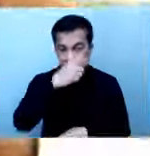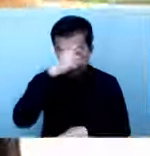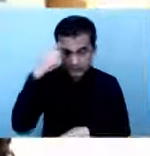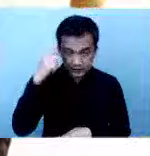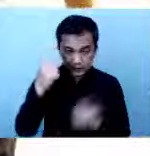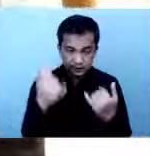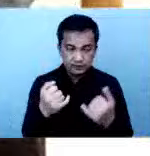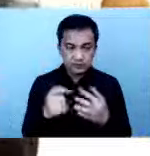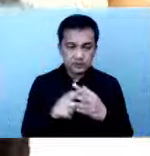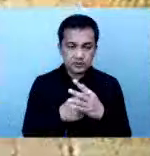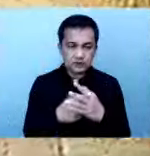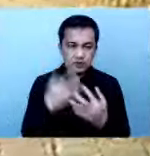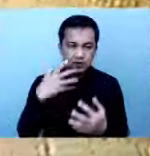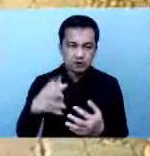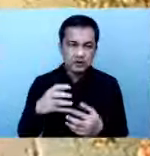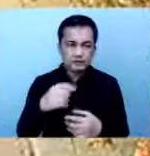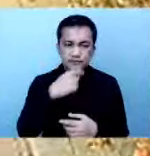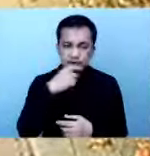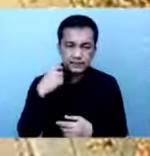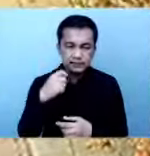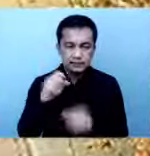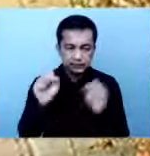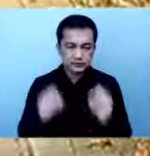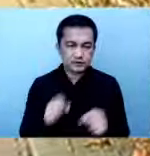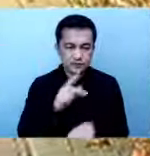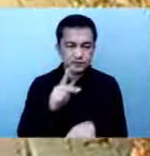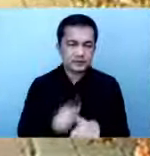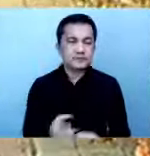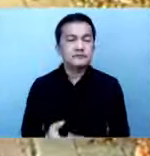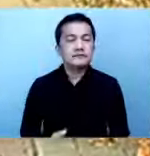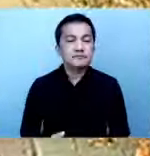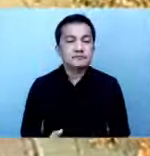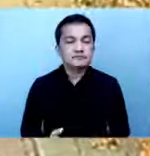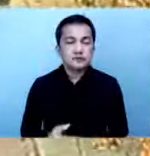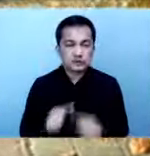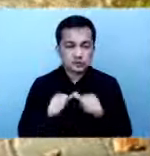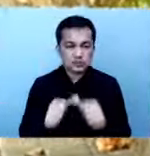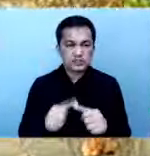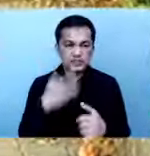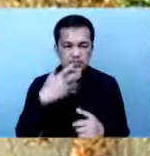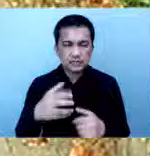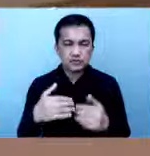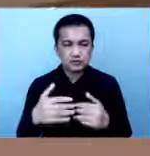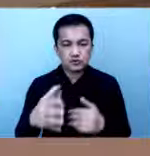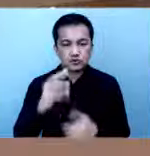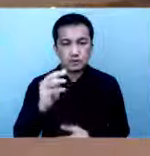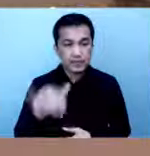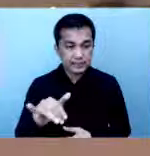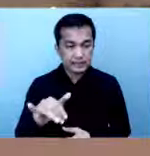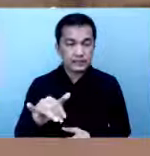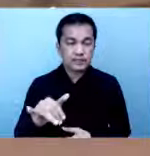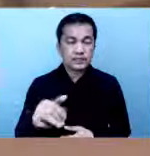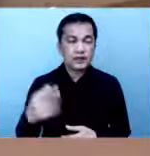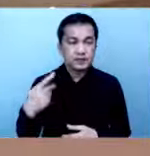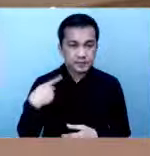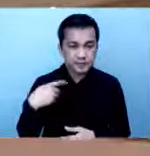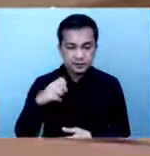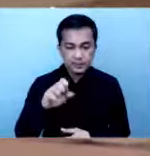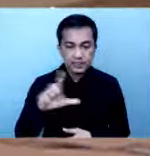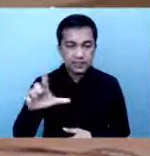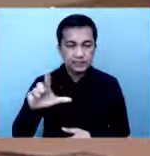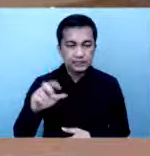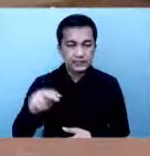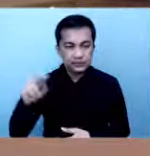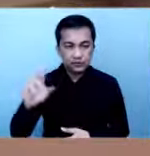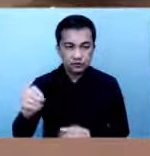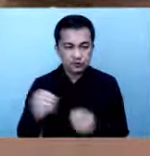ng warm at dry season sa bansa. Tatagal ang mainit na panahon hanggang Mayo. At dahil may umiiral na El Nino, magiging mas